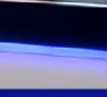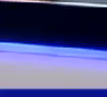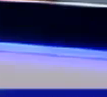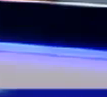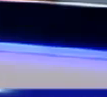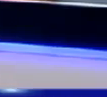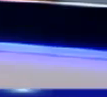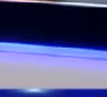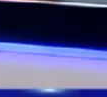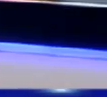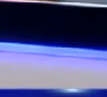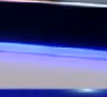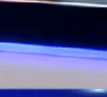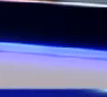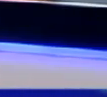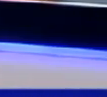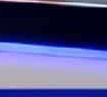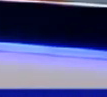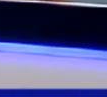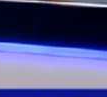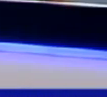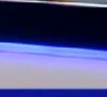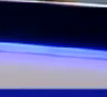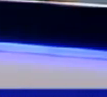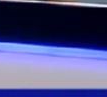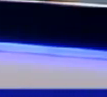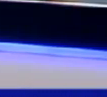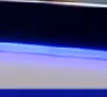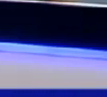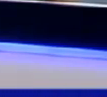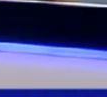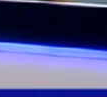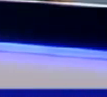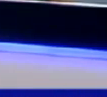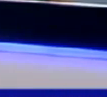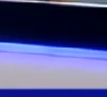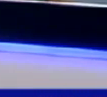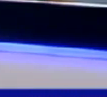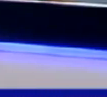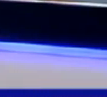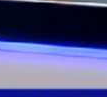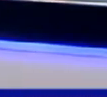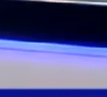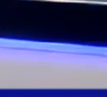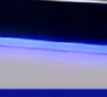and perasmian 5 2017 akh kata Assalamualaikum salam negaraku satu Malaysia